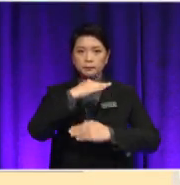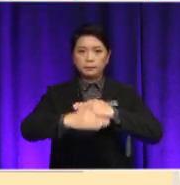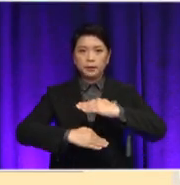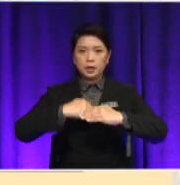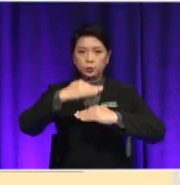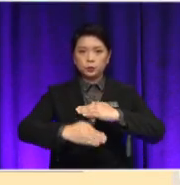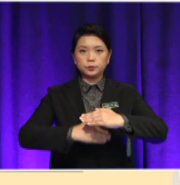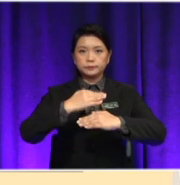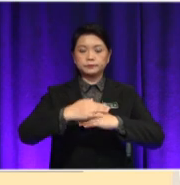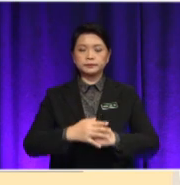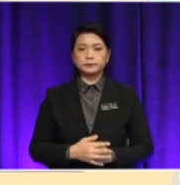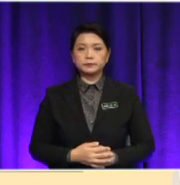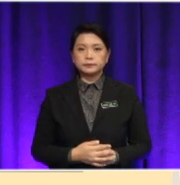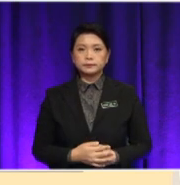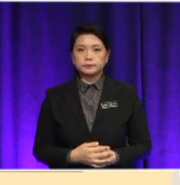Okey.